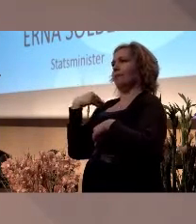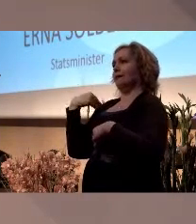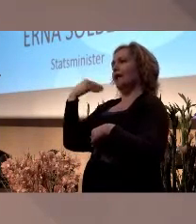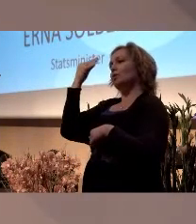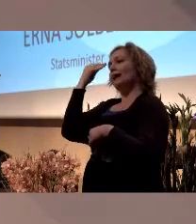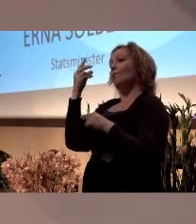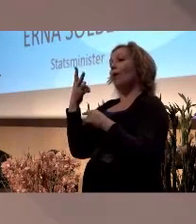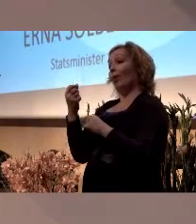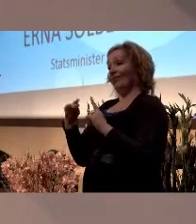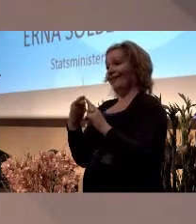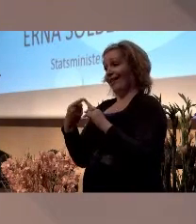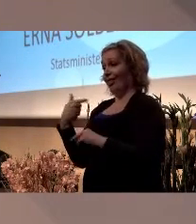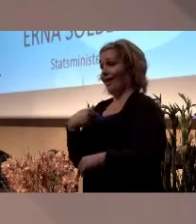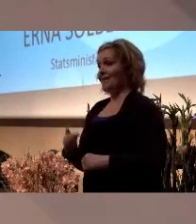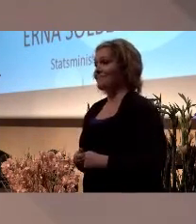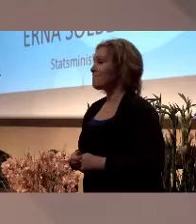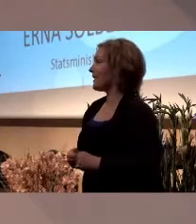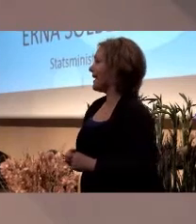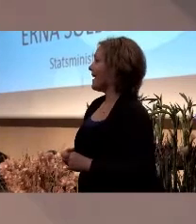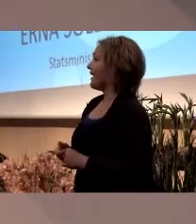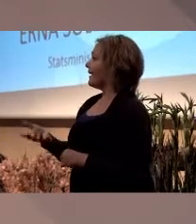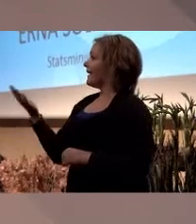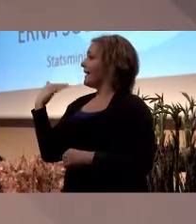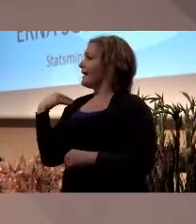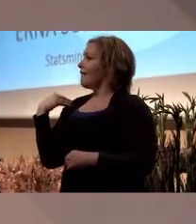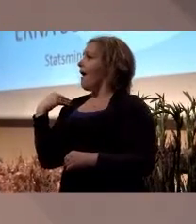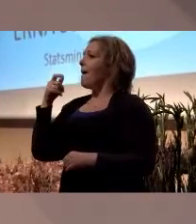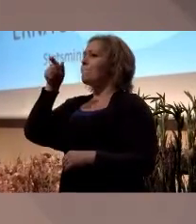på 80-tallet. Det var